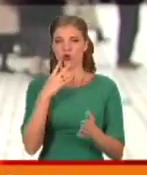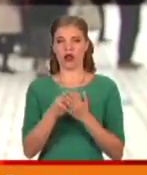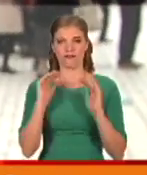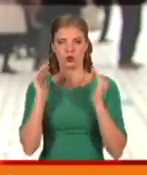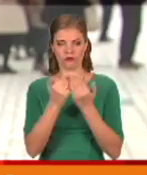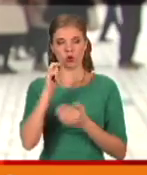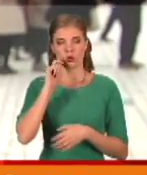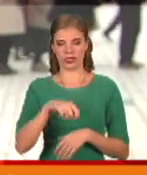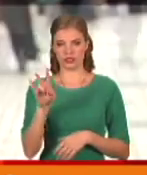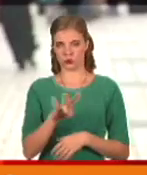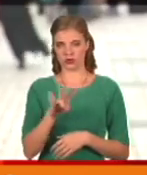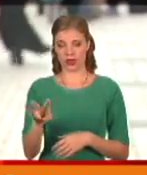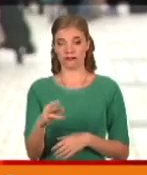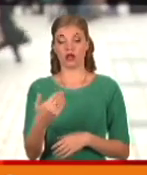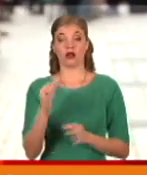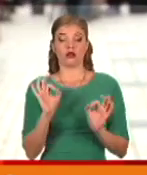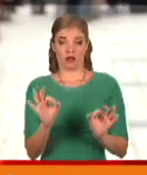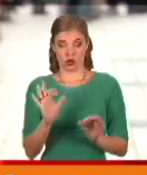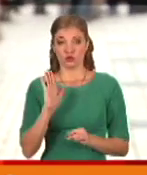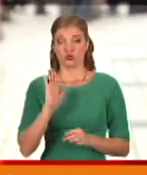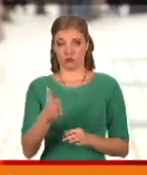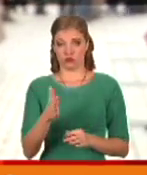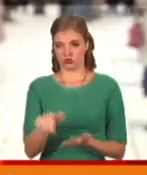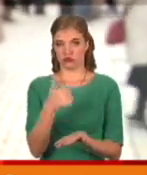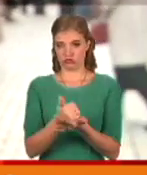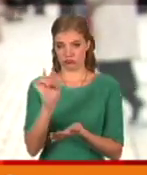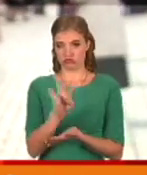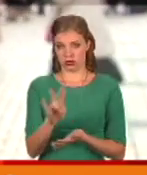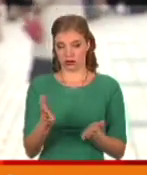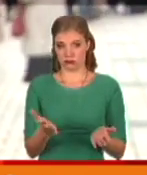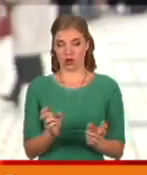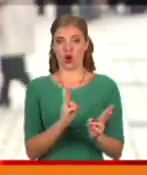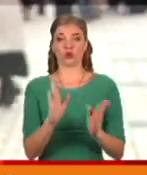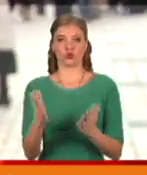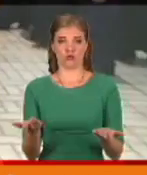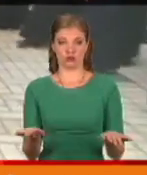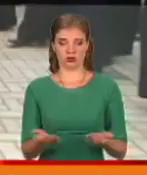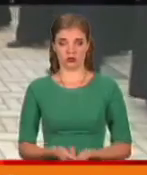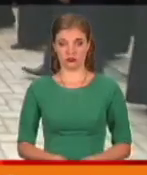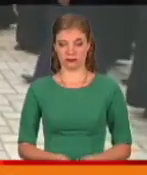автокефалію Української церкви. Ясно, що буде патріарх. А хто буде?